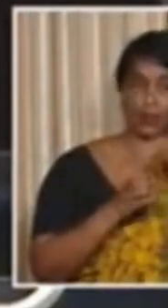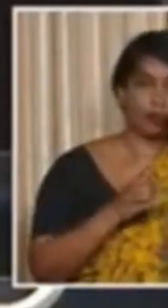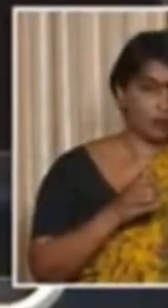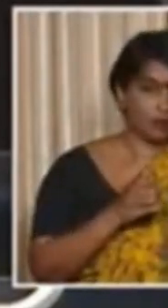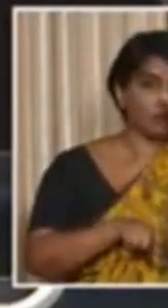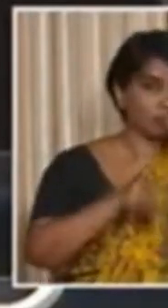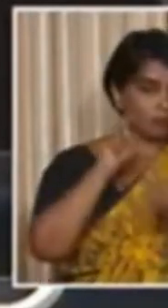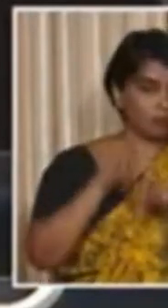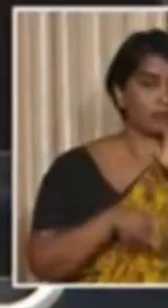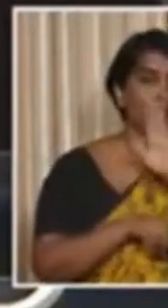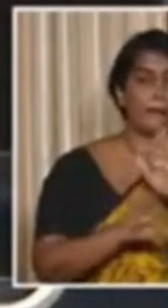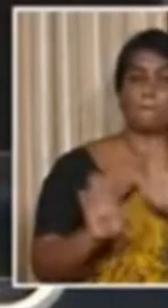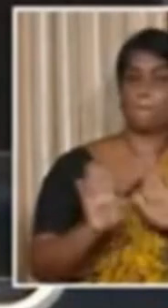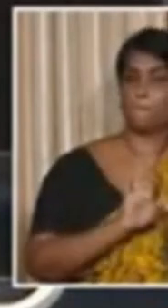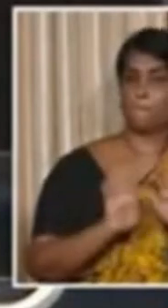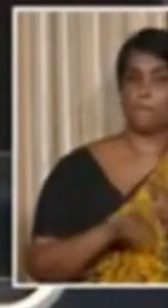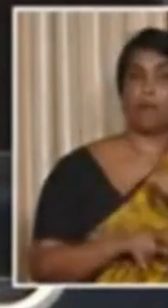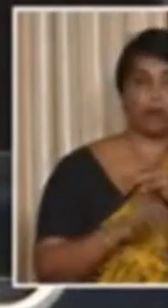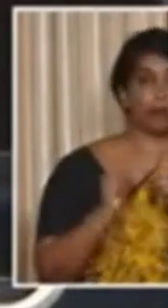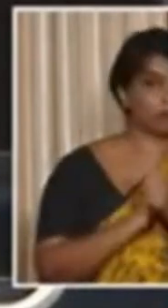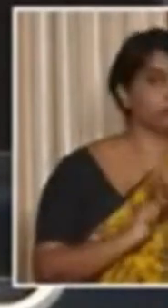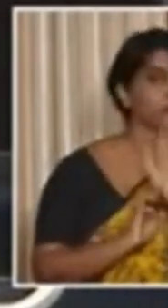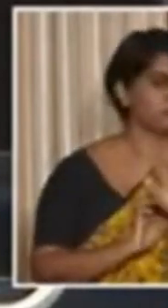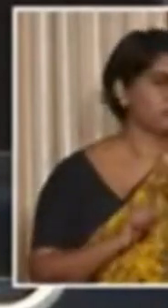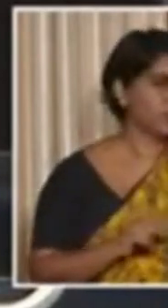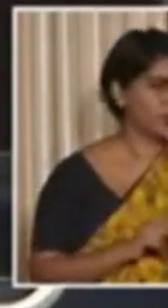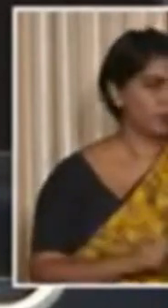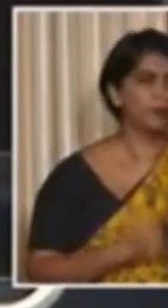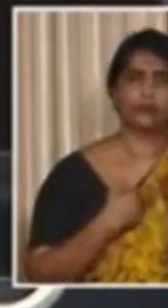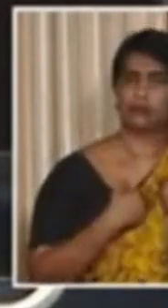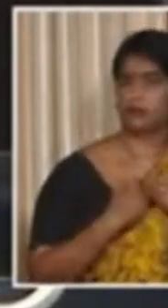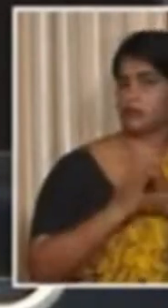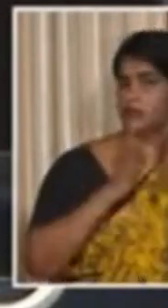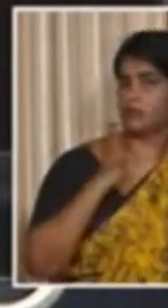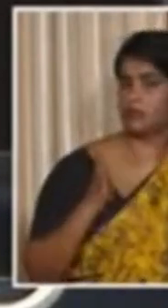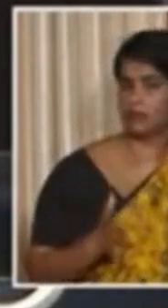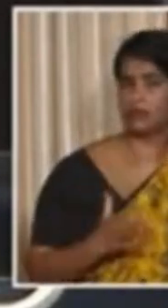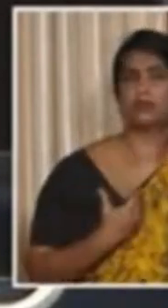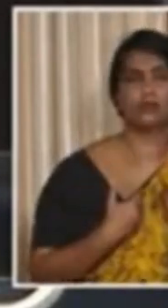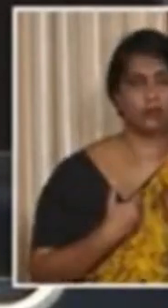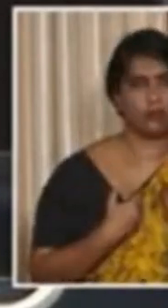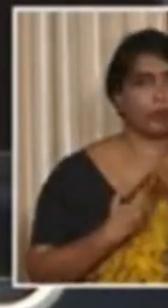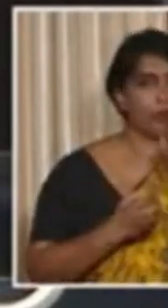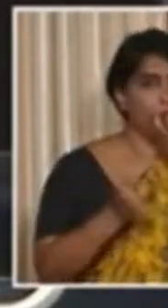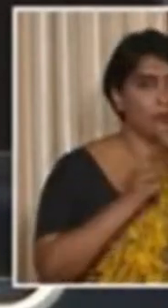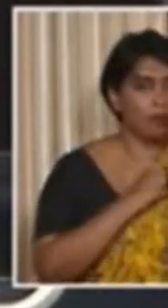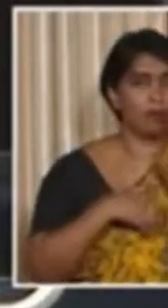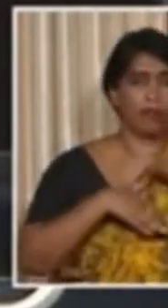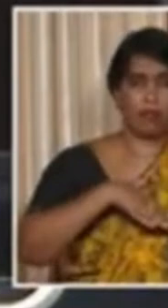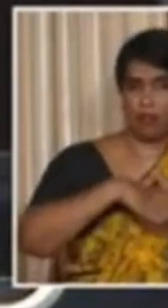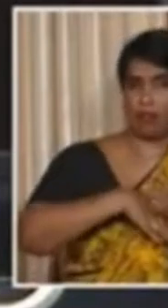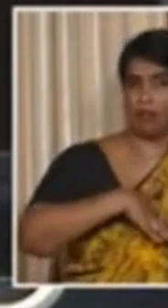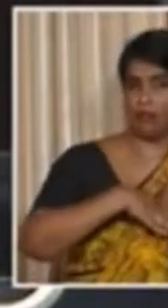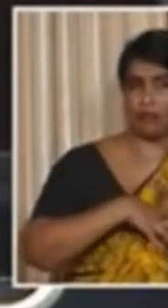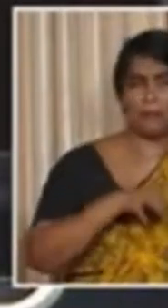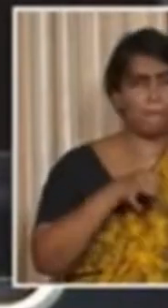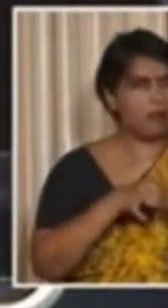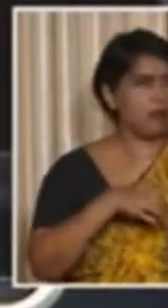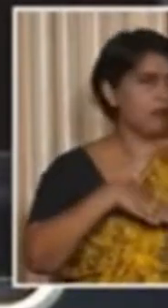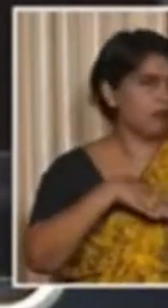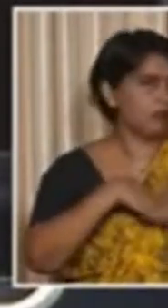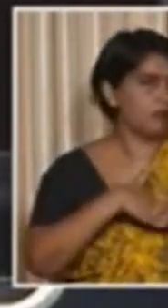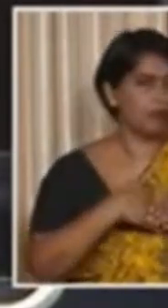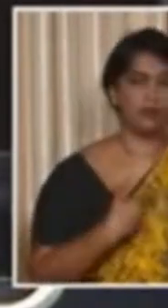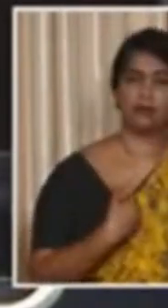பல குண்டுகளை தாங்கி வந்தவர்கள். இப்பொழுதும் இந்த இனப்பிரச்சனை எங்களுடைய போரிலே இன்றைக்கும் எங்களுடைய மக்கள் தங்களுடைய